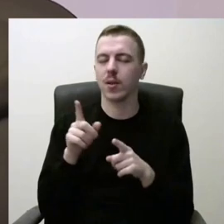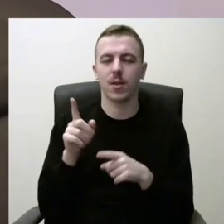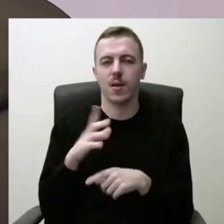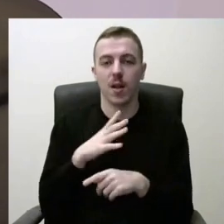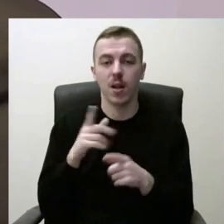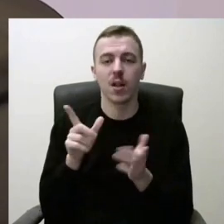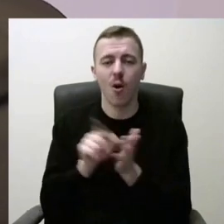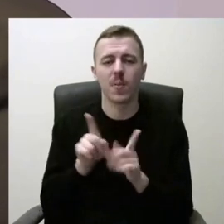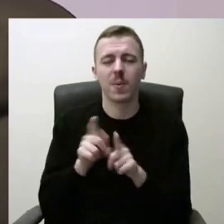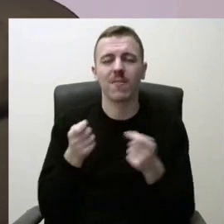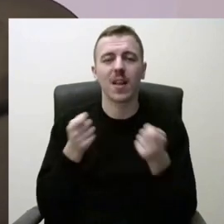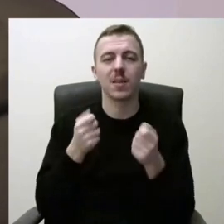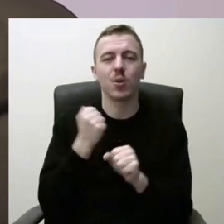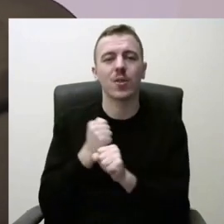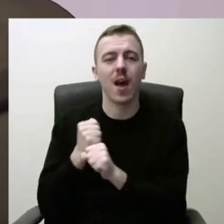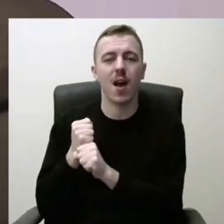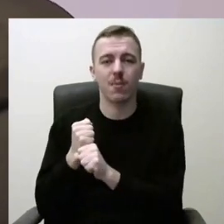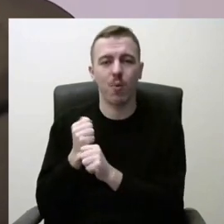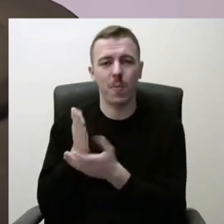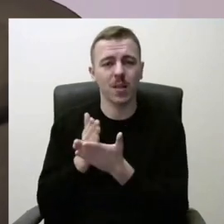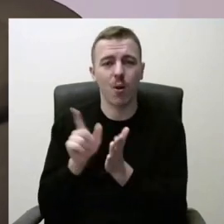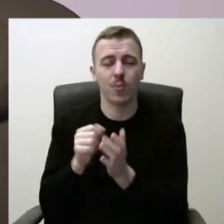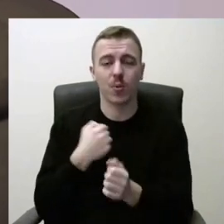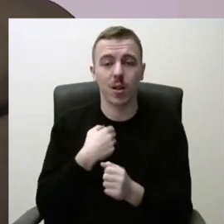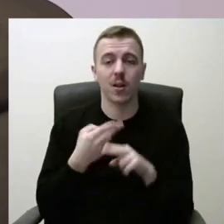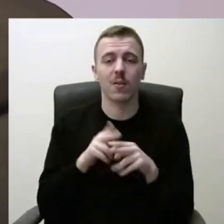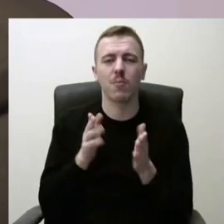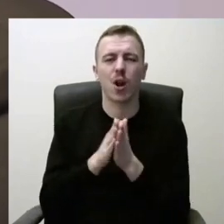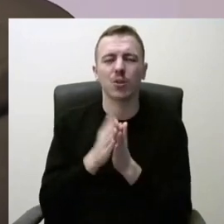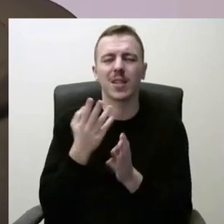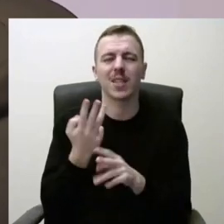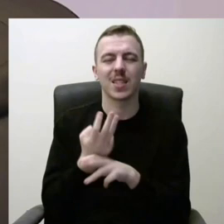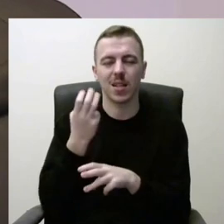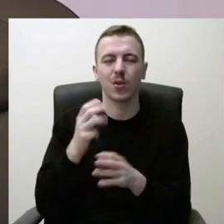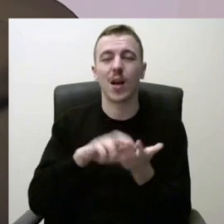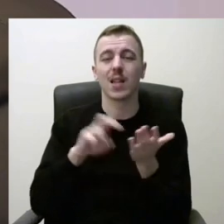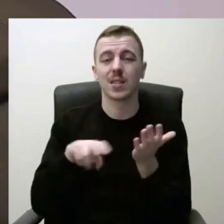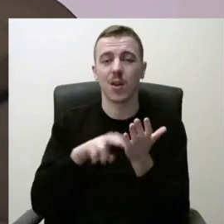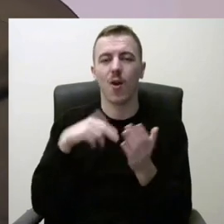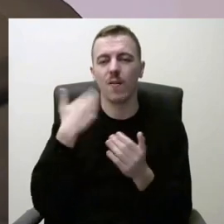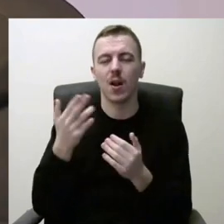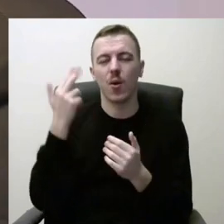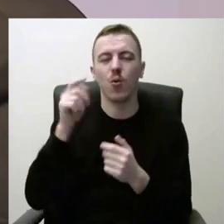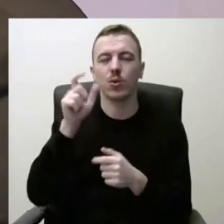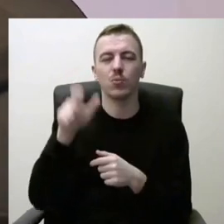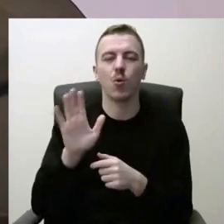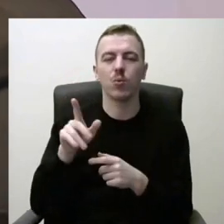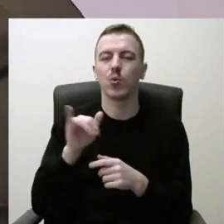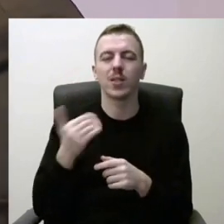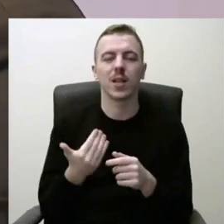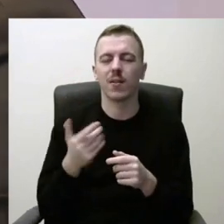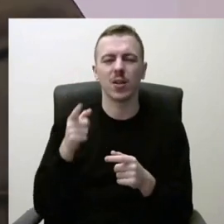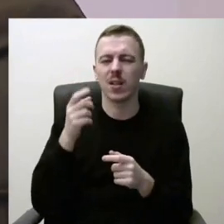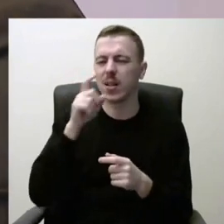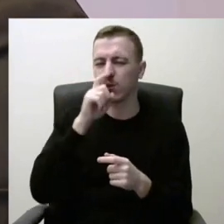vadybinio darbo patirties. Ir tas prašymas konservatorių frakcijos 3 kartus įstatytinti ir po to siūsti Kauno žmogų, kuris negyveno, neturi supratimo apie